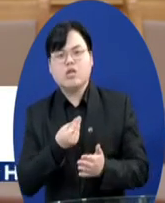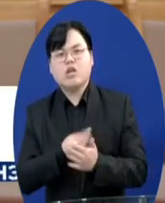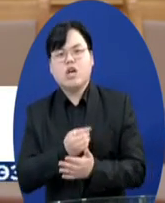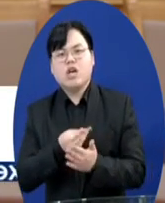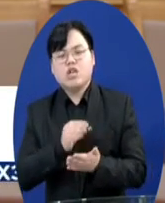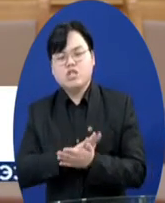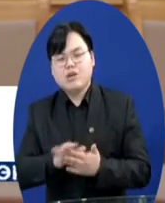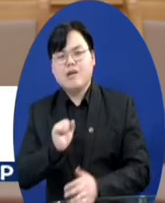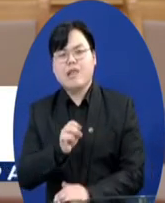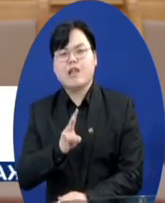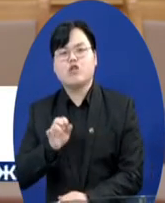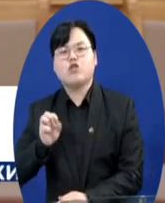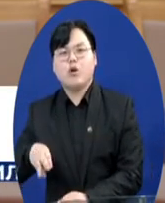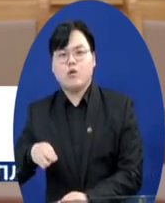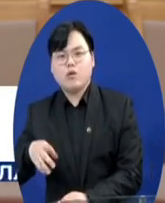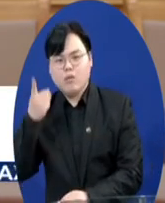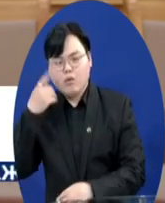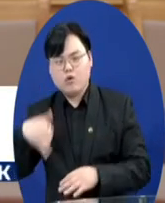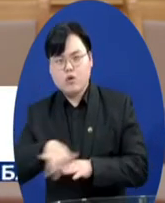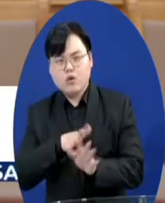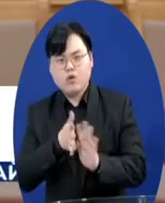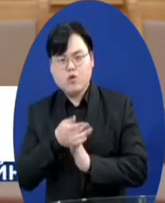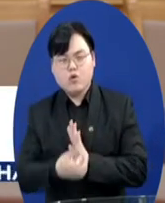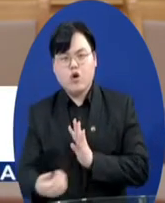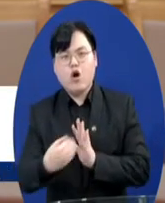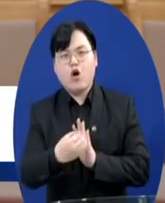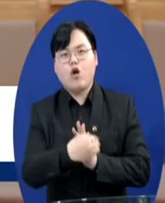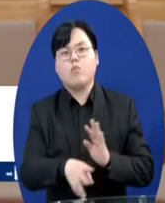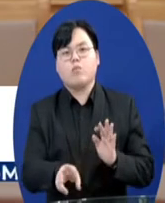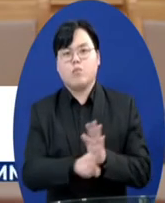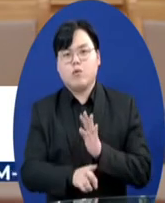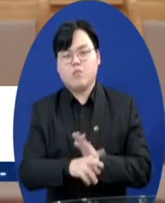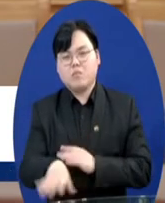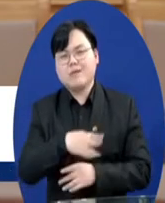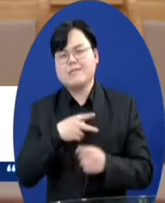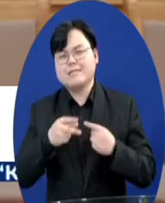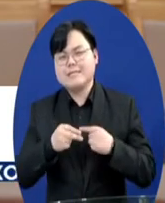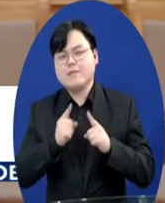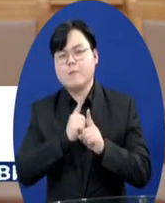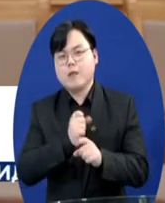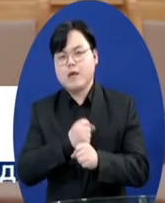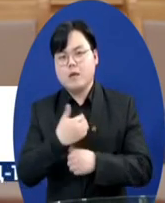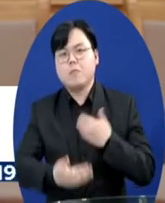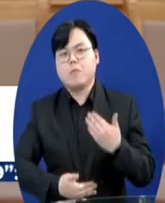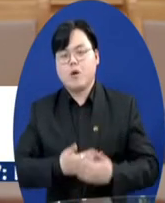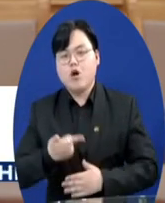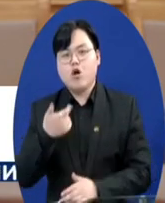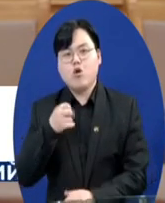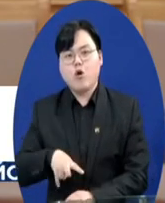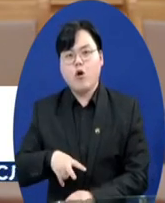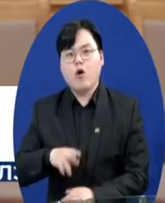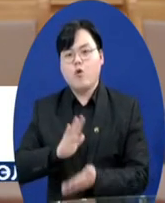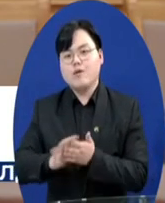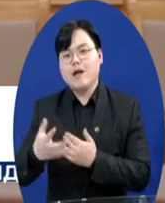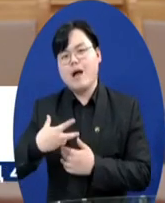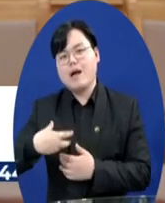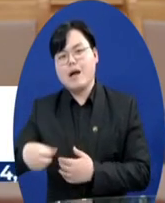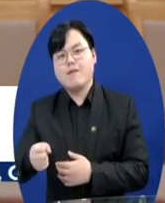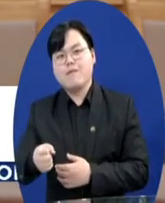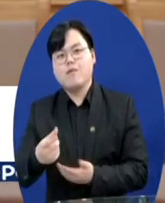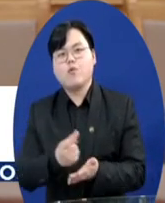амнаат манай төсөвт орж ирнэ гэсэн ийм л зарчимтай ажиллаж байгаа. Тэг өнөөдөр гол одоо худалдаа авахч